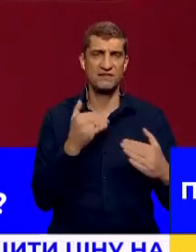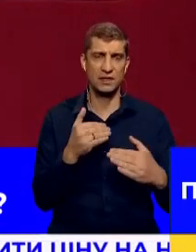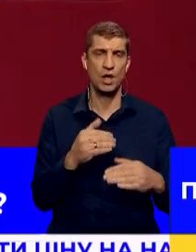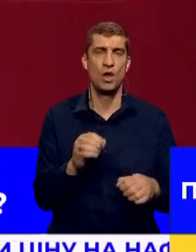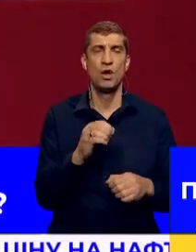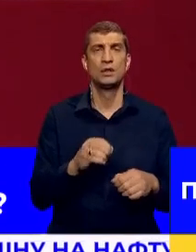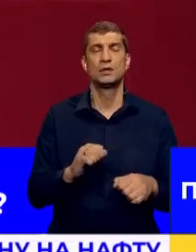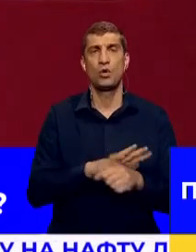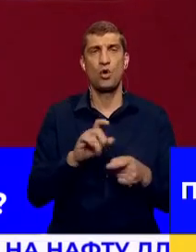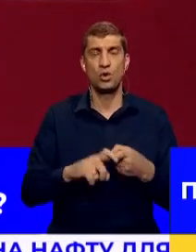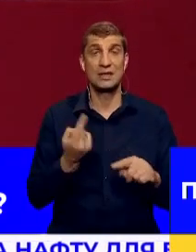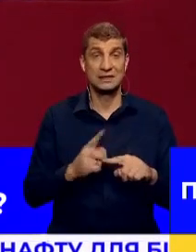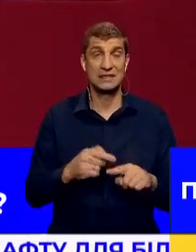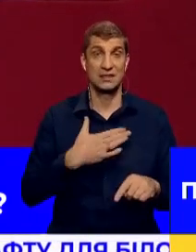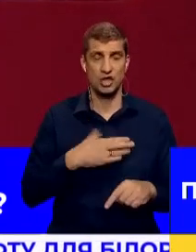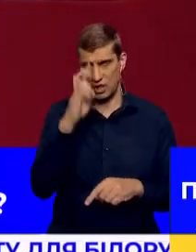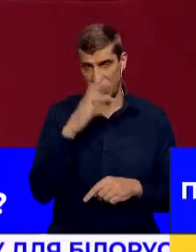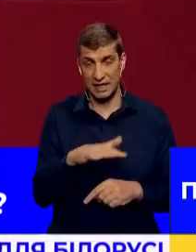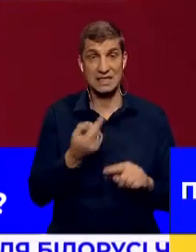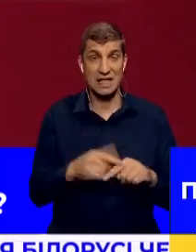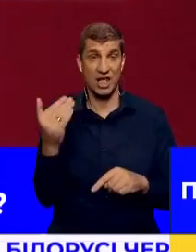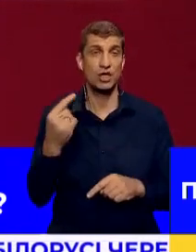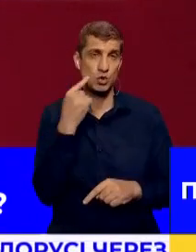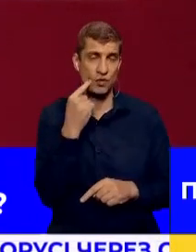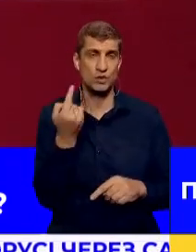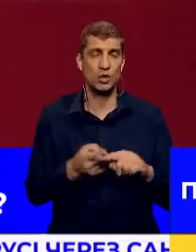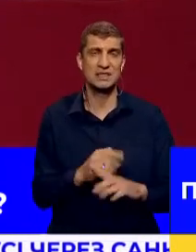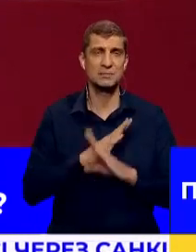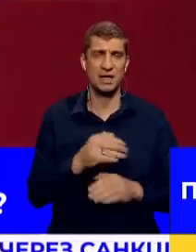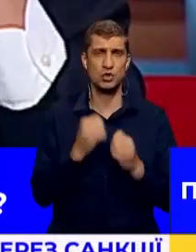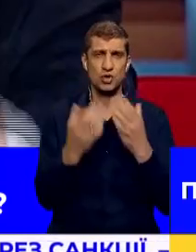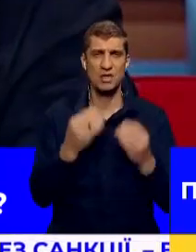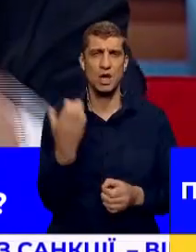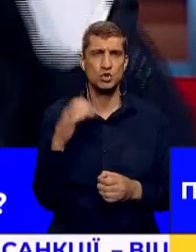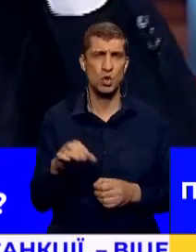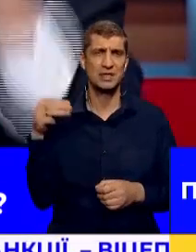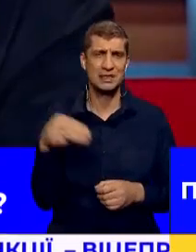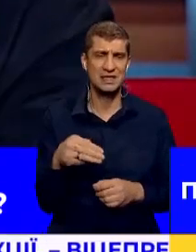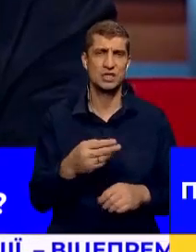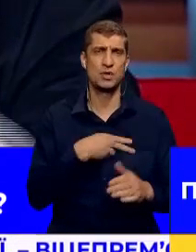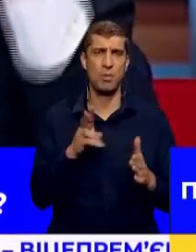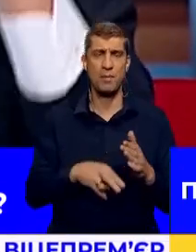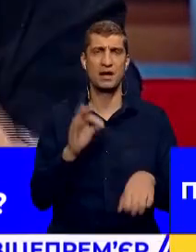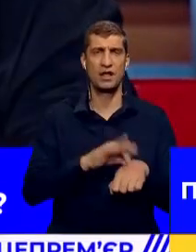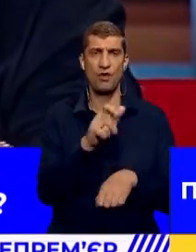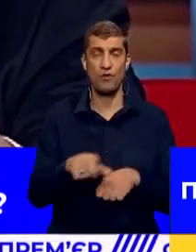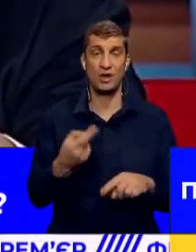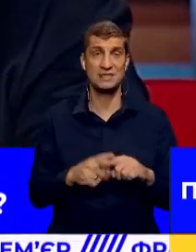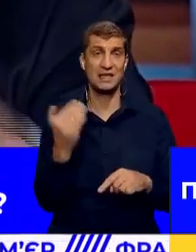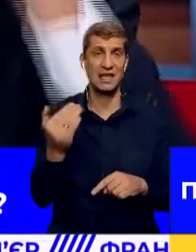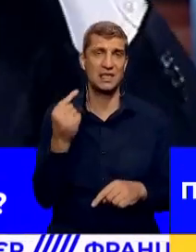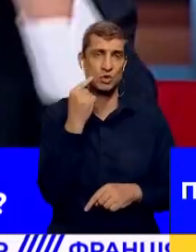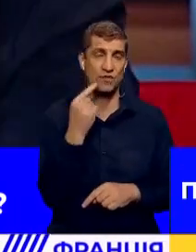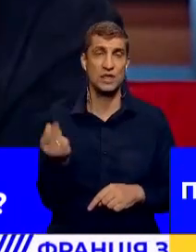наша країна, це на їхній совісті. Оті смерті щодня, сотні, тисячі померлих, хворих, це на їхній